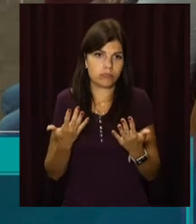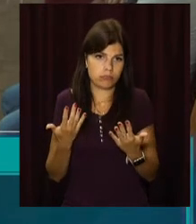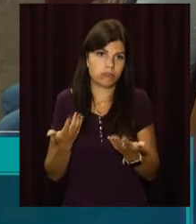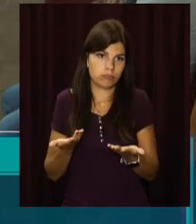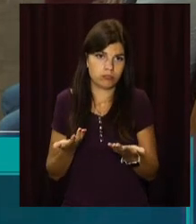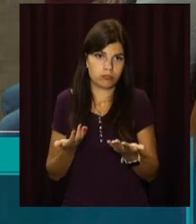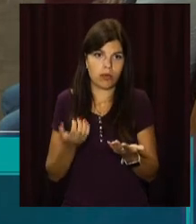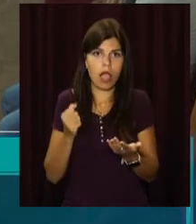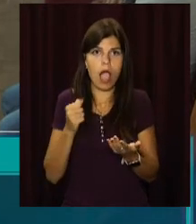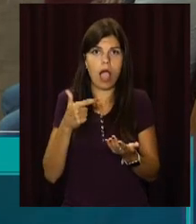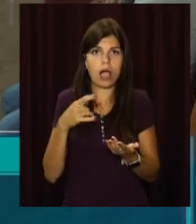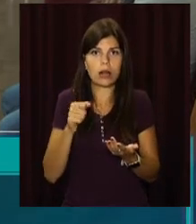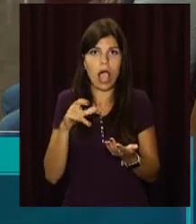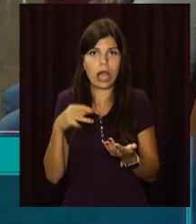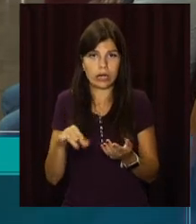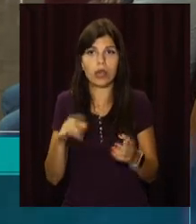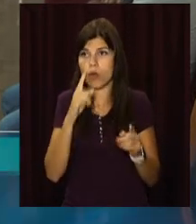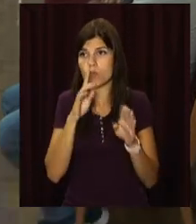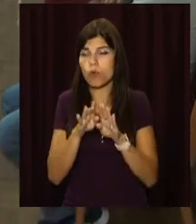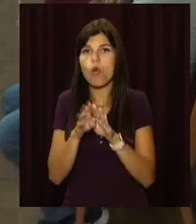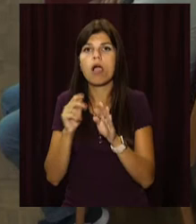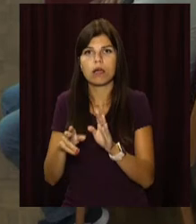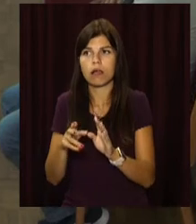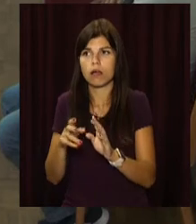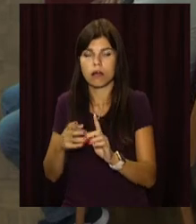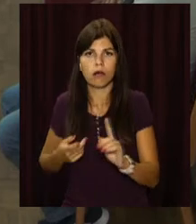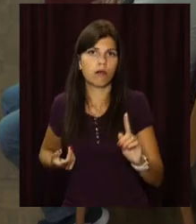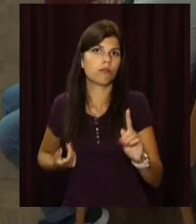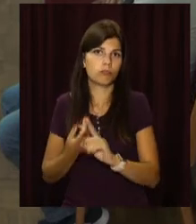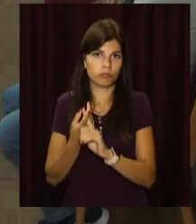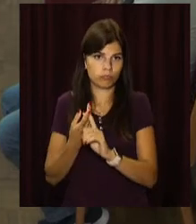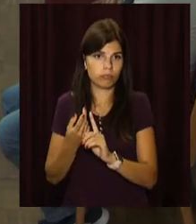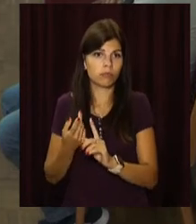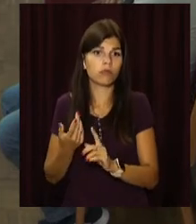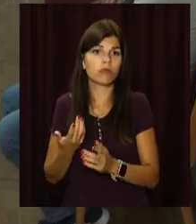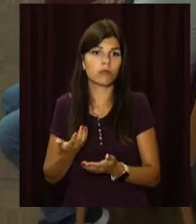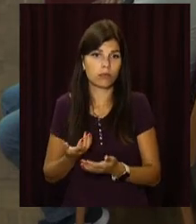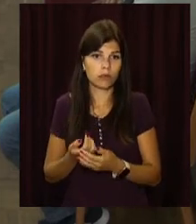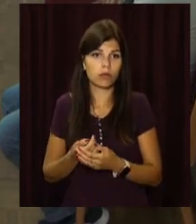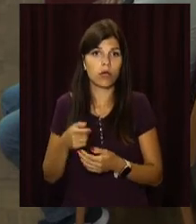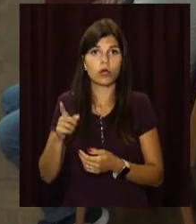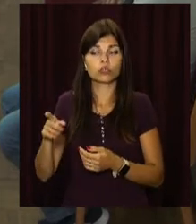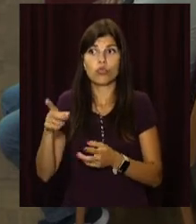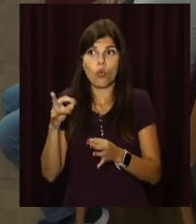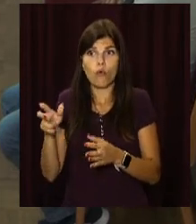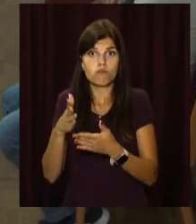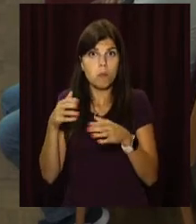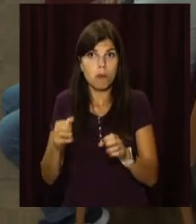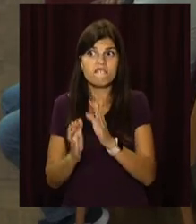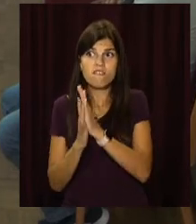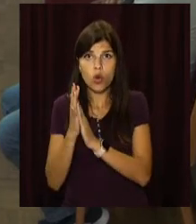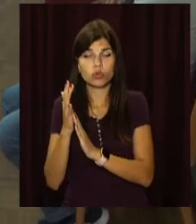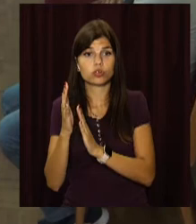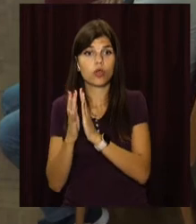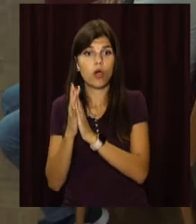саме аграрії кваліфікують як рейдерство, але там є такі неузгоджені відносини. Хтось комусь передав участок, щоб він вирощував, і